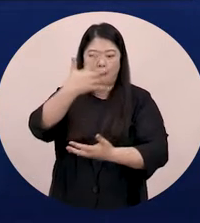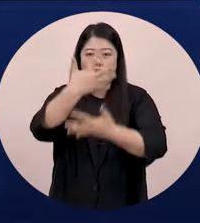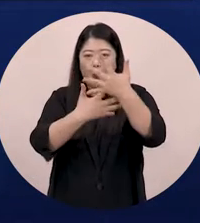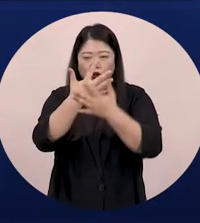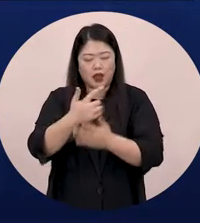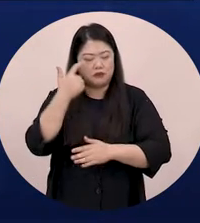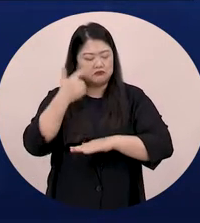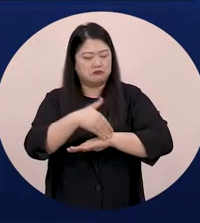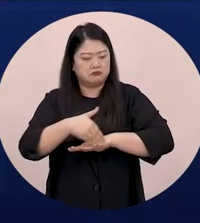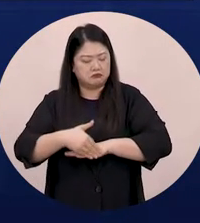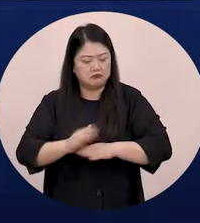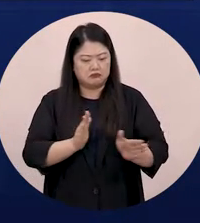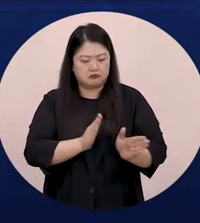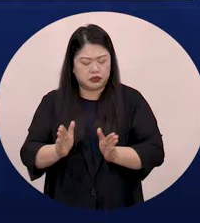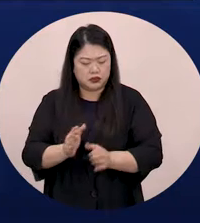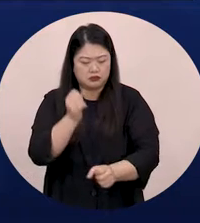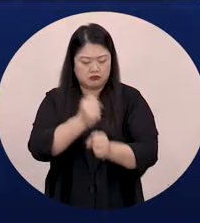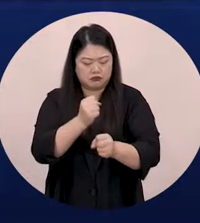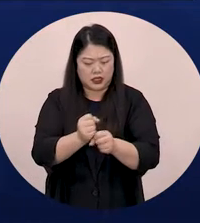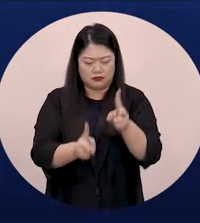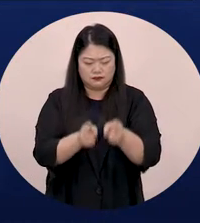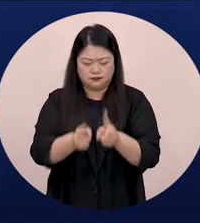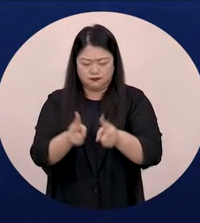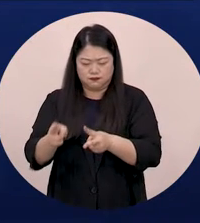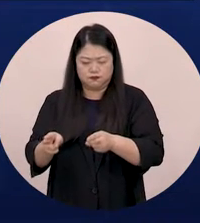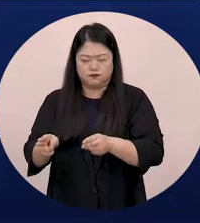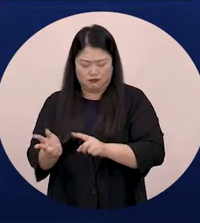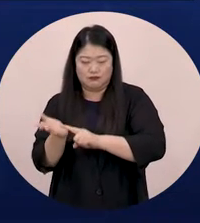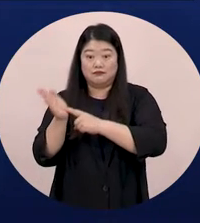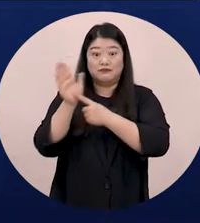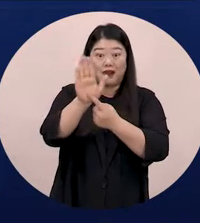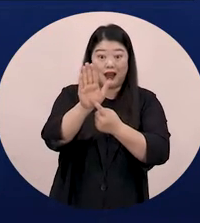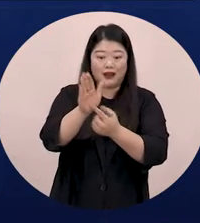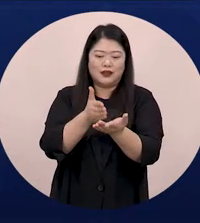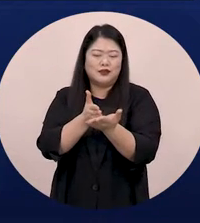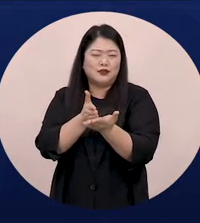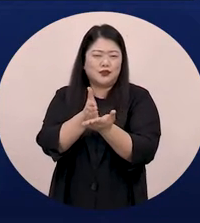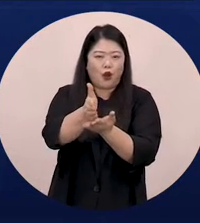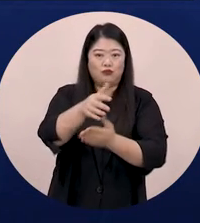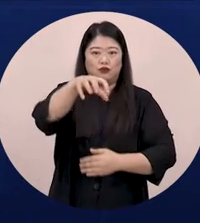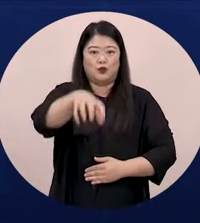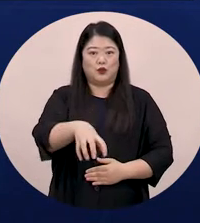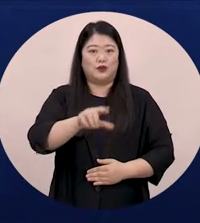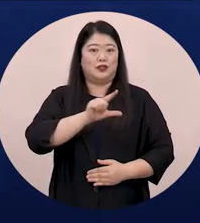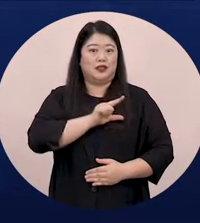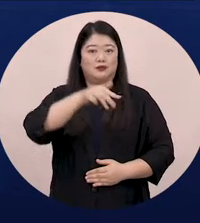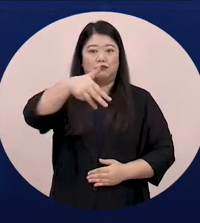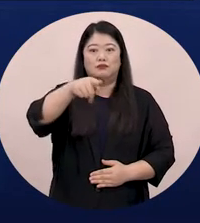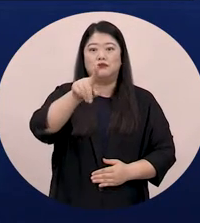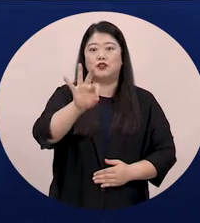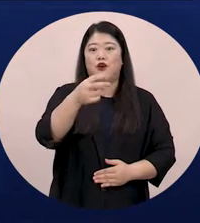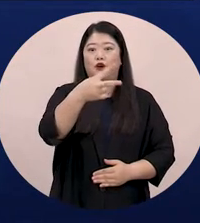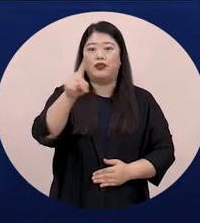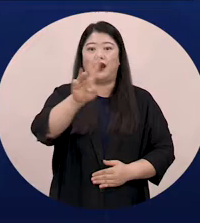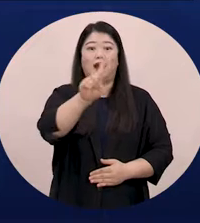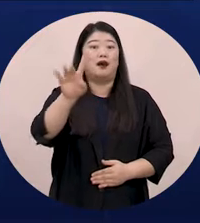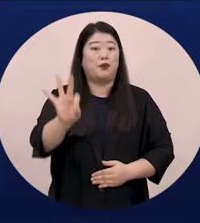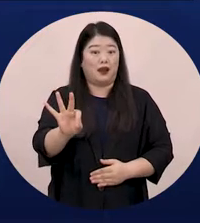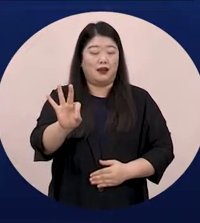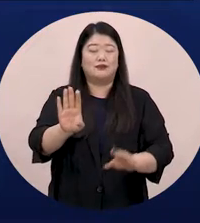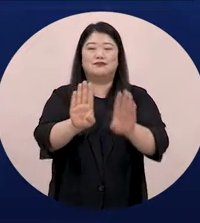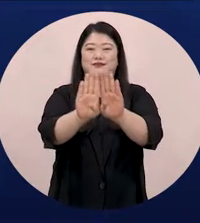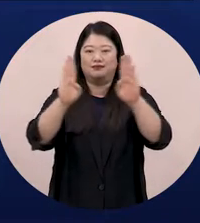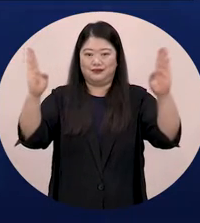청소년이 직접 영상 콘텐츠를 기획하고 제작하며 방송할 수 있는 청소년 크리에이터 전용 공간